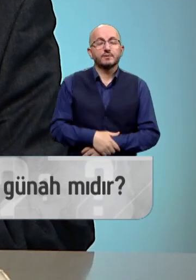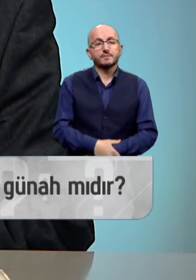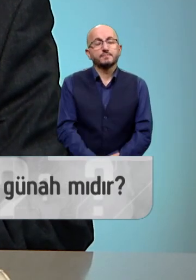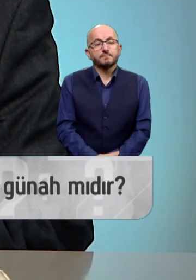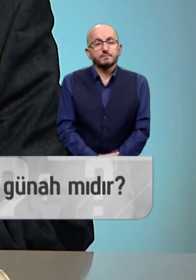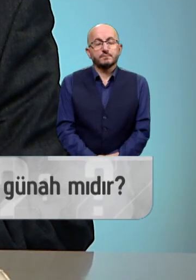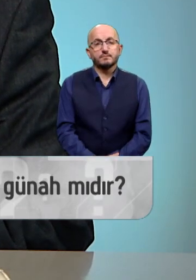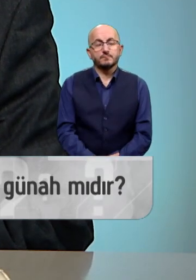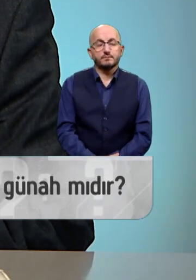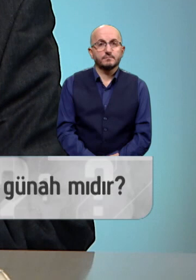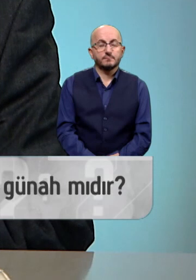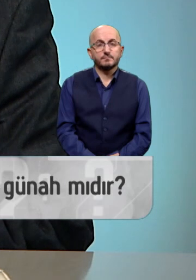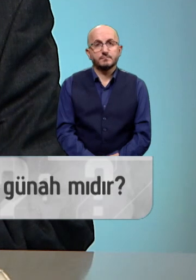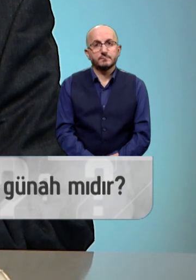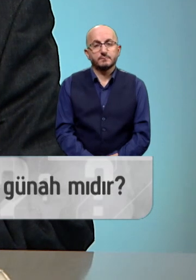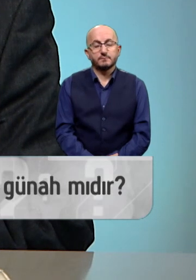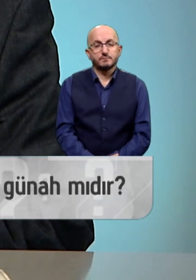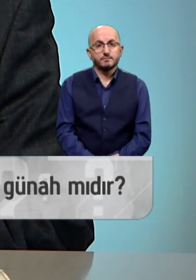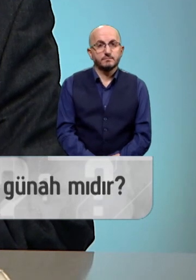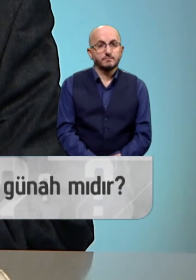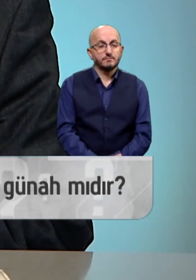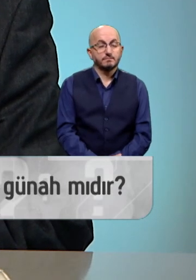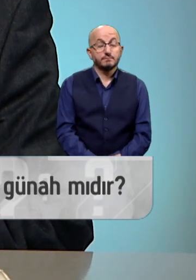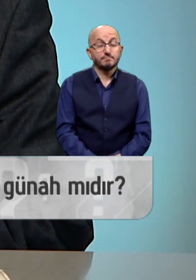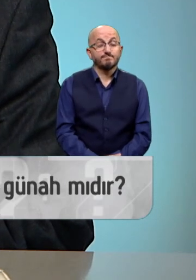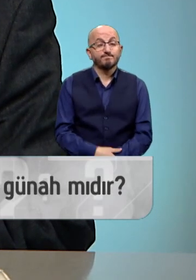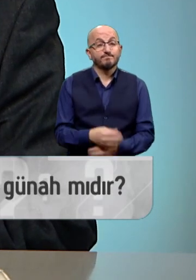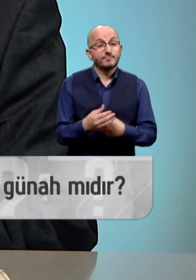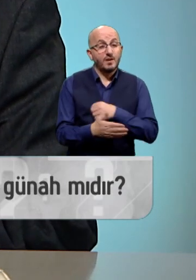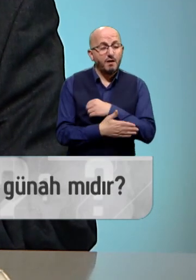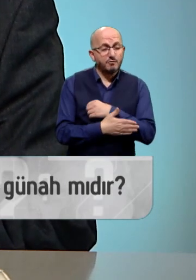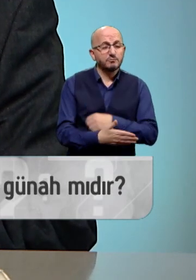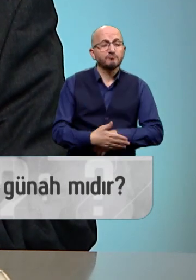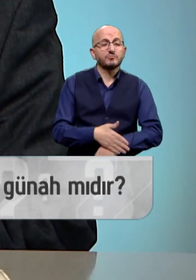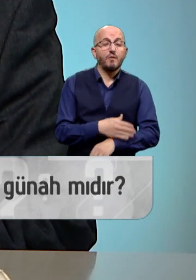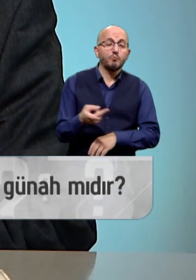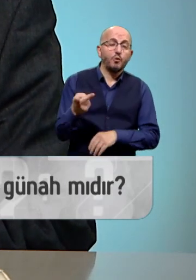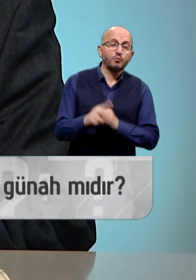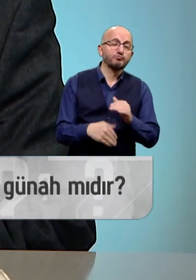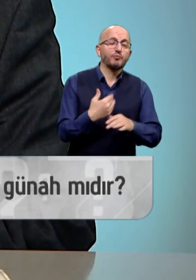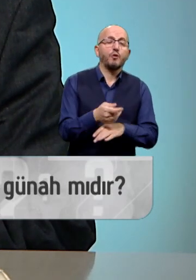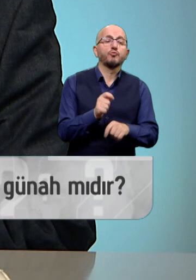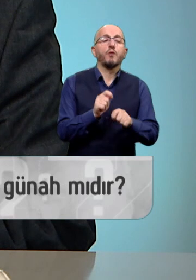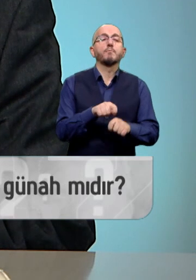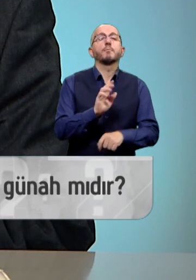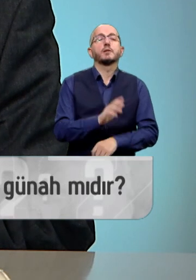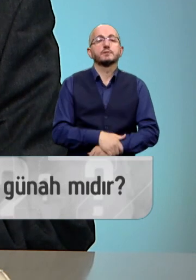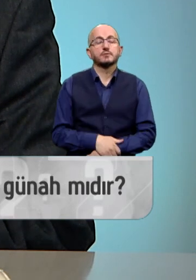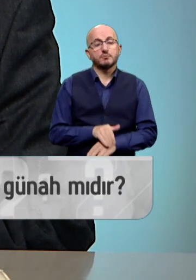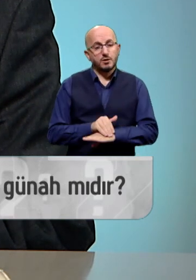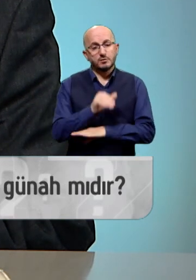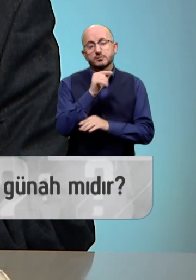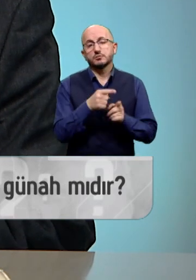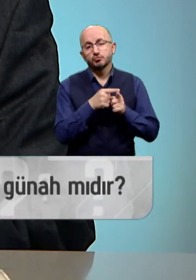mâte ibnu âdem inkata'a amelu. Yani hayır hasenat ölümden sonra yapamazsınız, değil mi? Ama